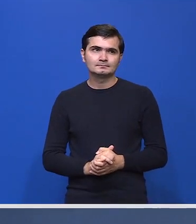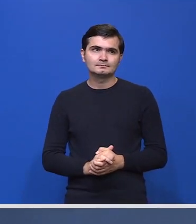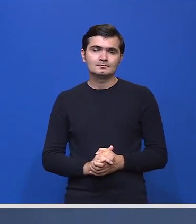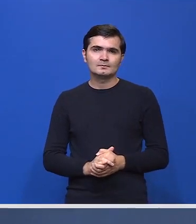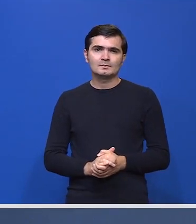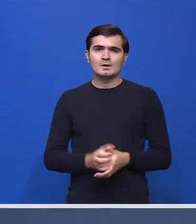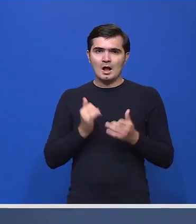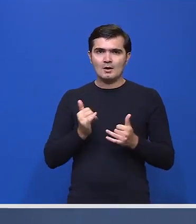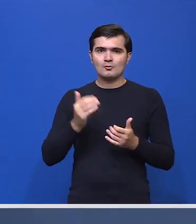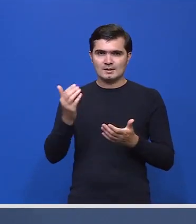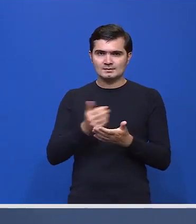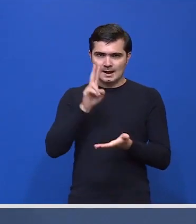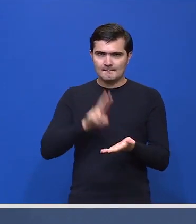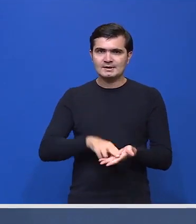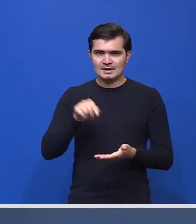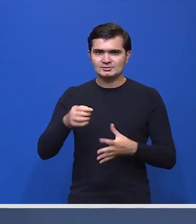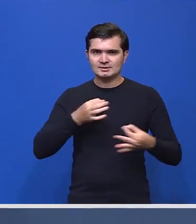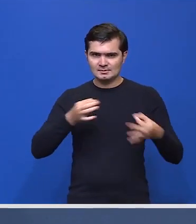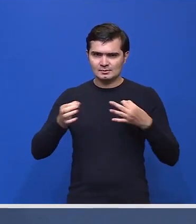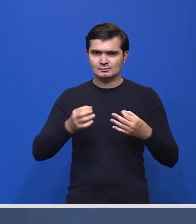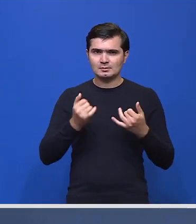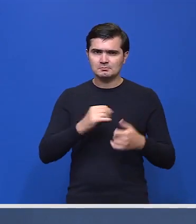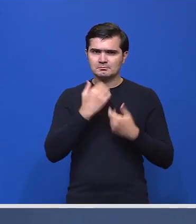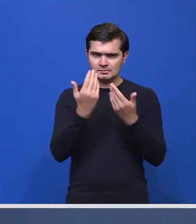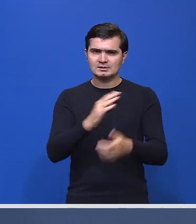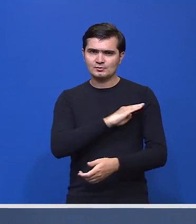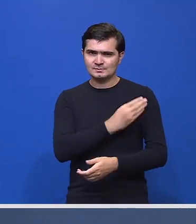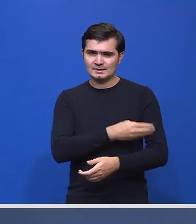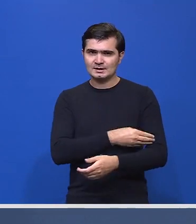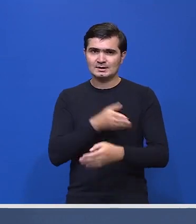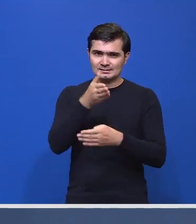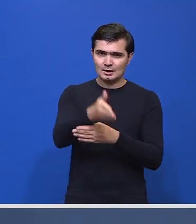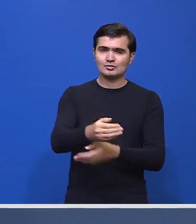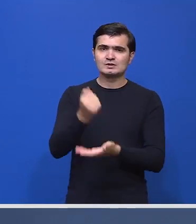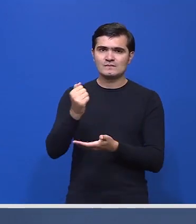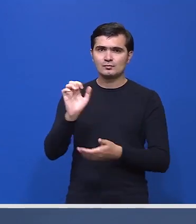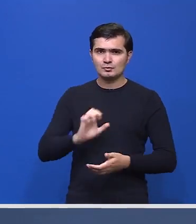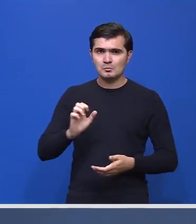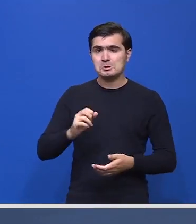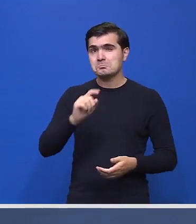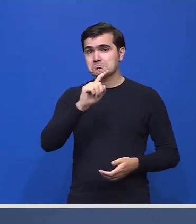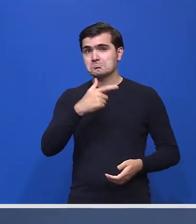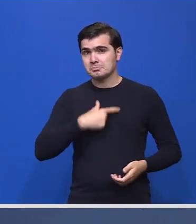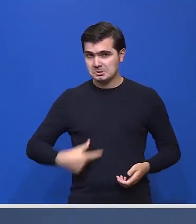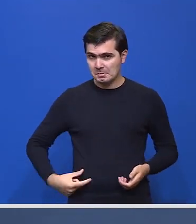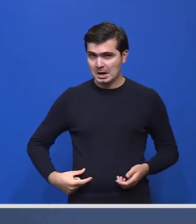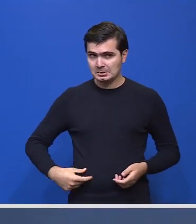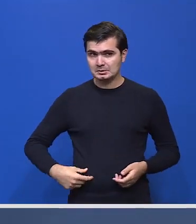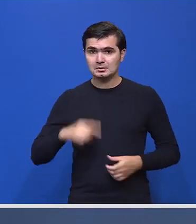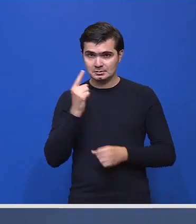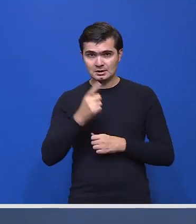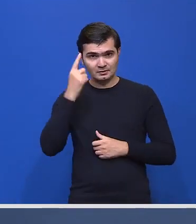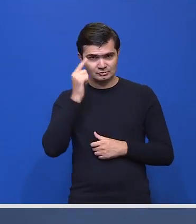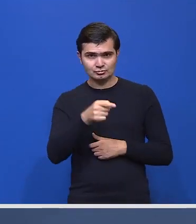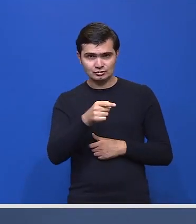Odată cu această măsură, dați posibilitatea accesării fondurilor europene, primarii ar trebui să știe prin